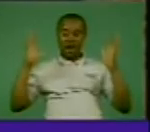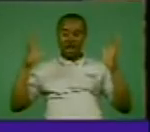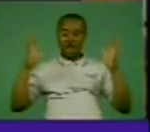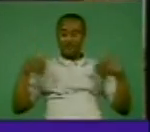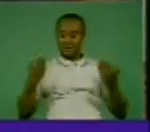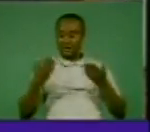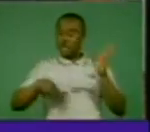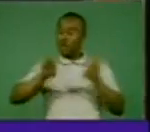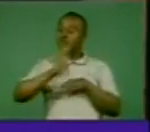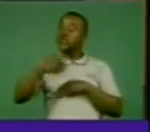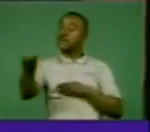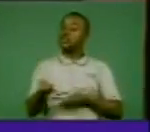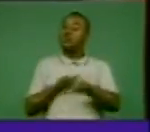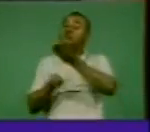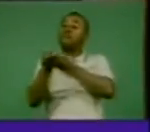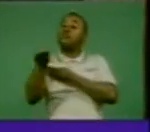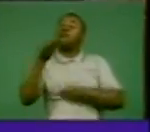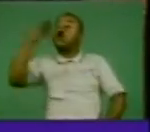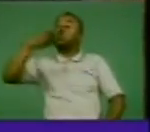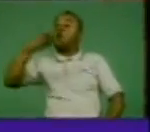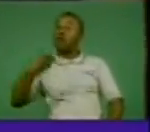Mwenyekiti posho.